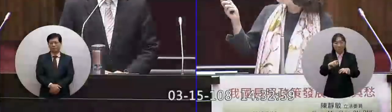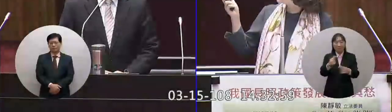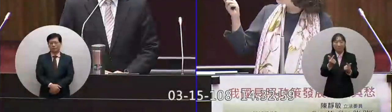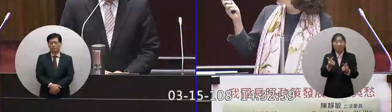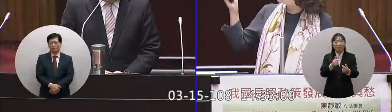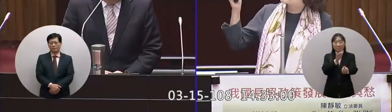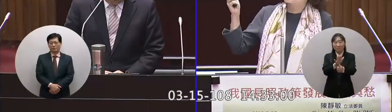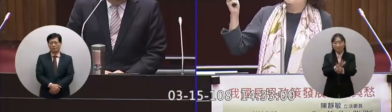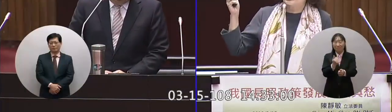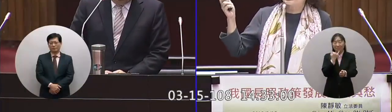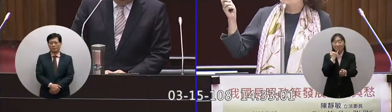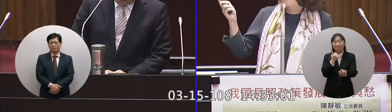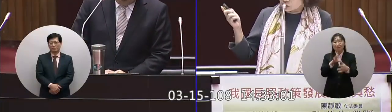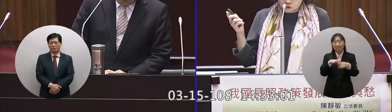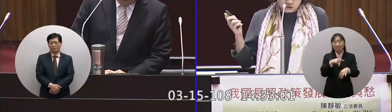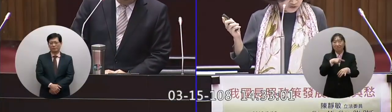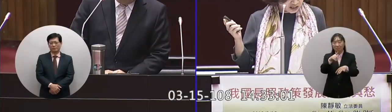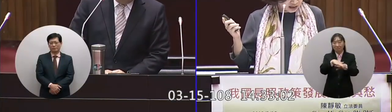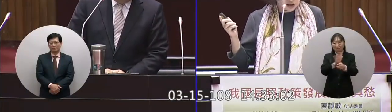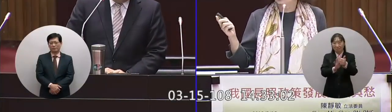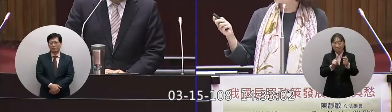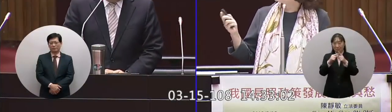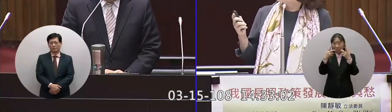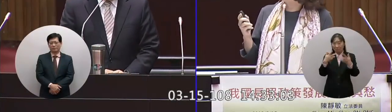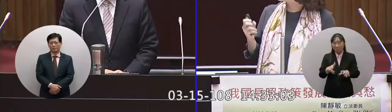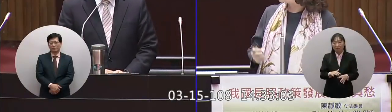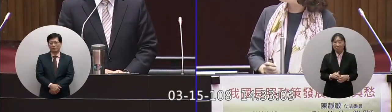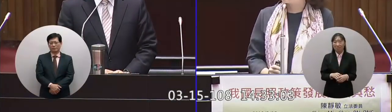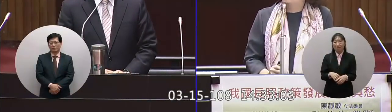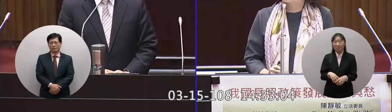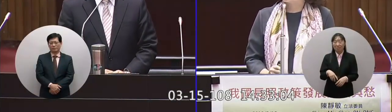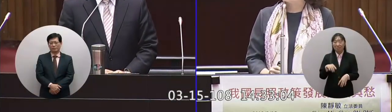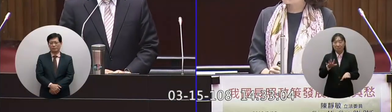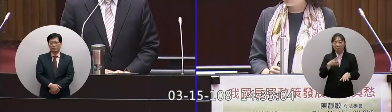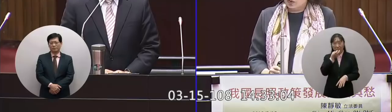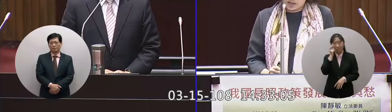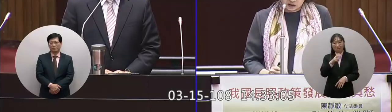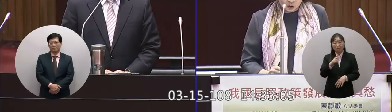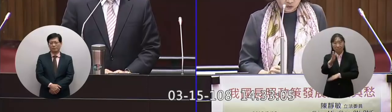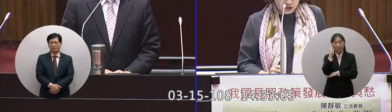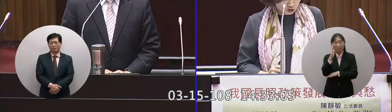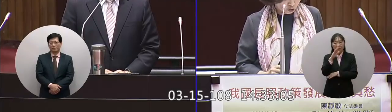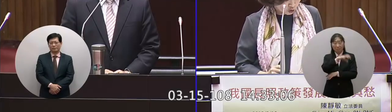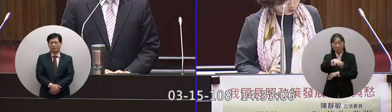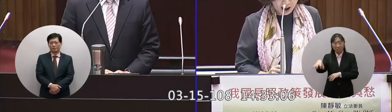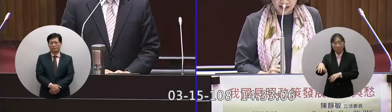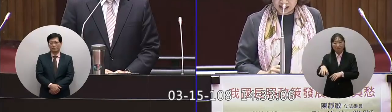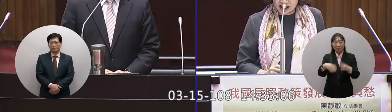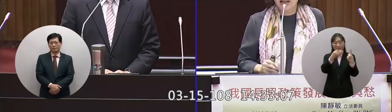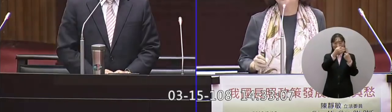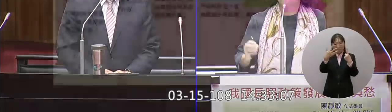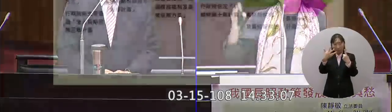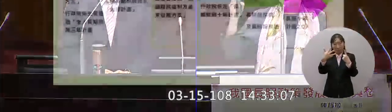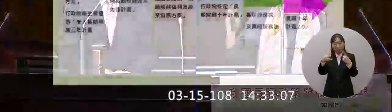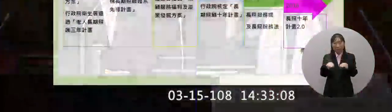定海神针哈。那也因为这样影响的人数非常的多，我们也看到这个政府相关部门从